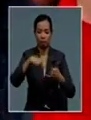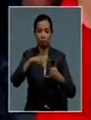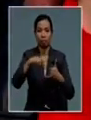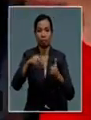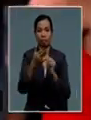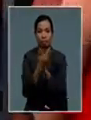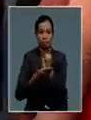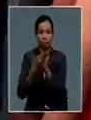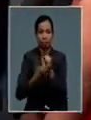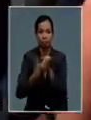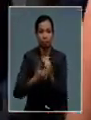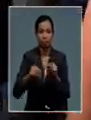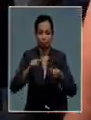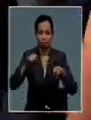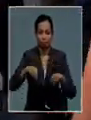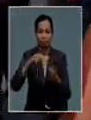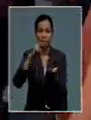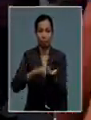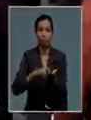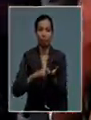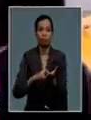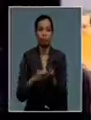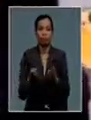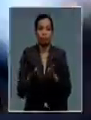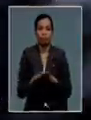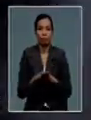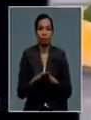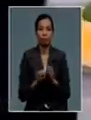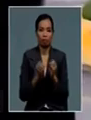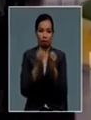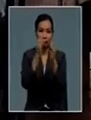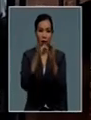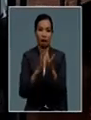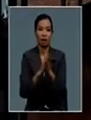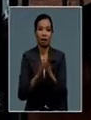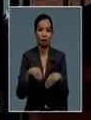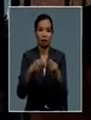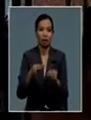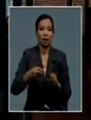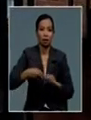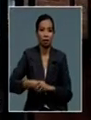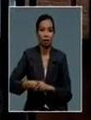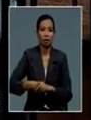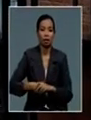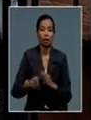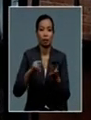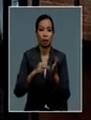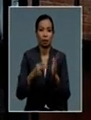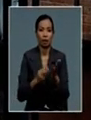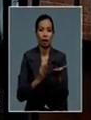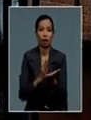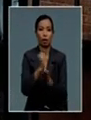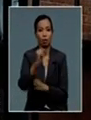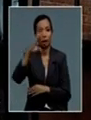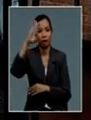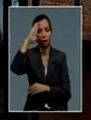ติดและได้รับใบอนุญาตพกปืนแบบปกปิดส่วนครูจะไม่ได้รับอนุญาตให้พกปืนยกเว้นในกรณีที่เคยผ่านการเป็นท